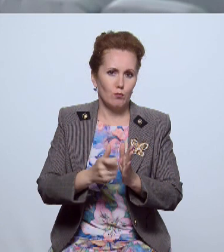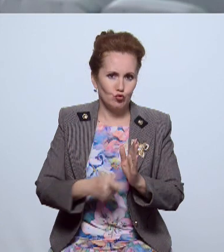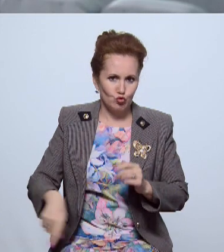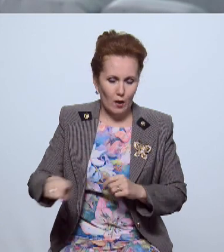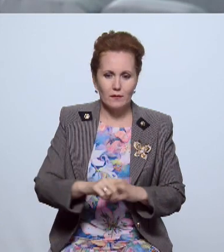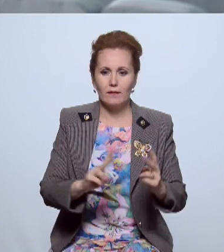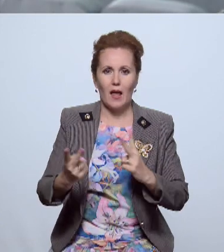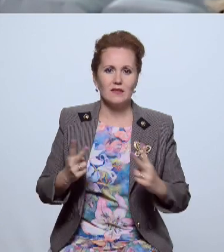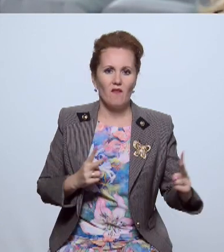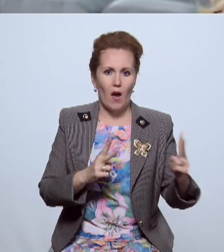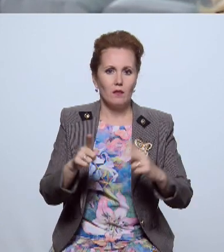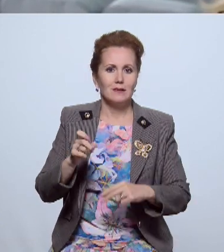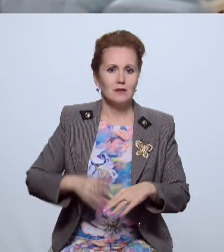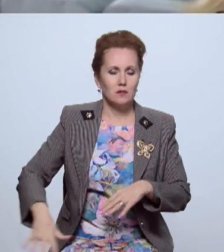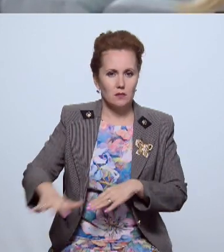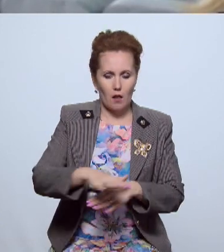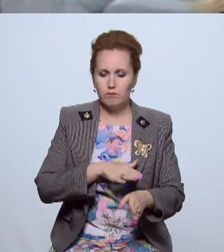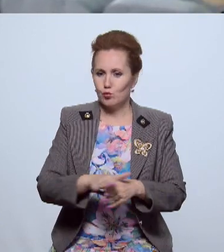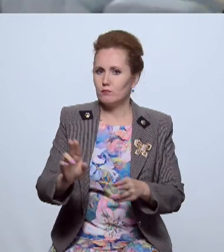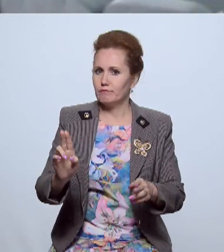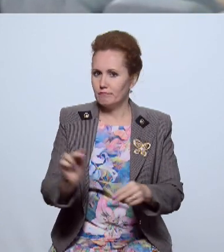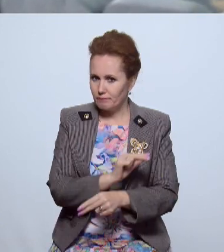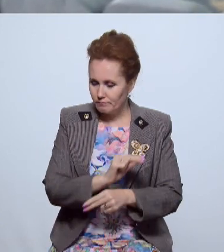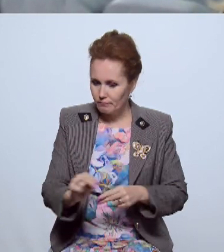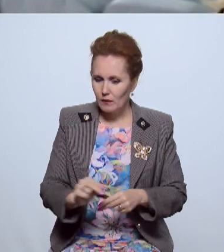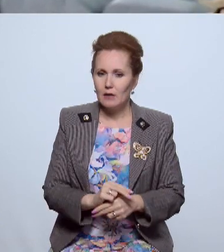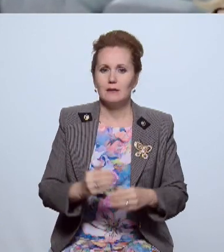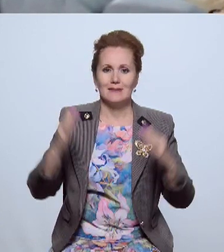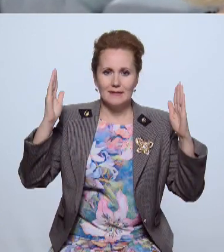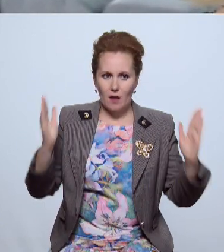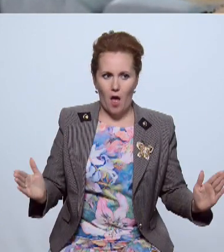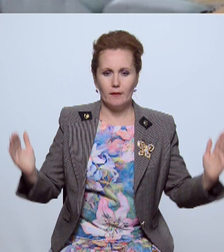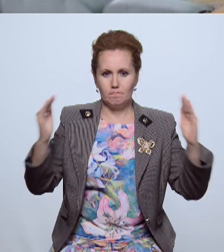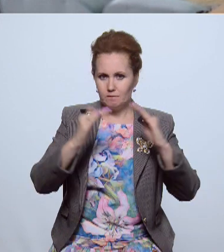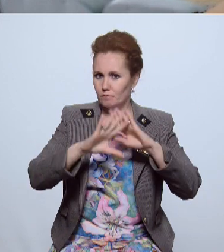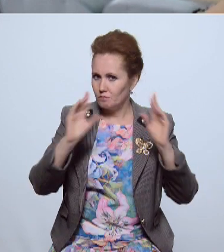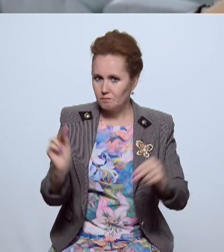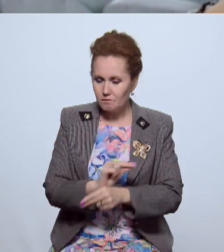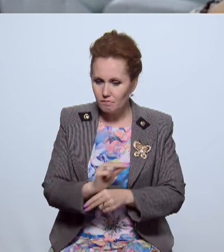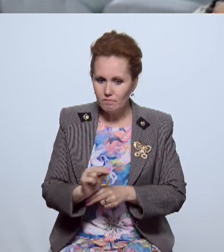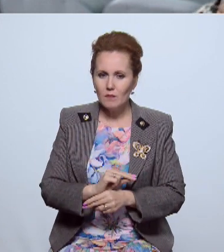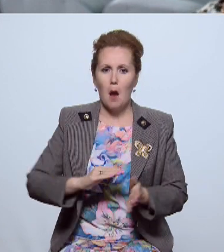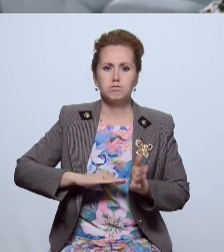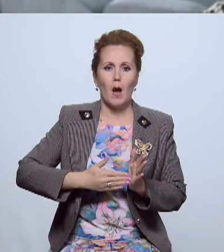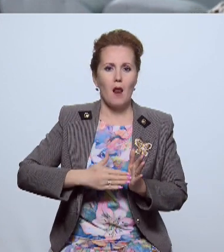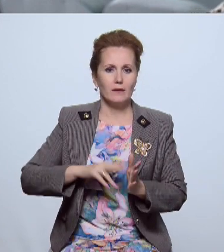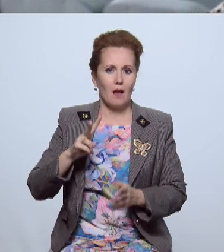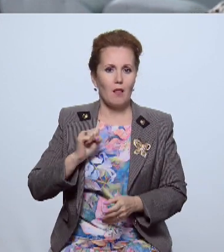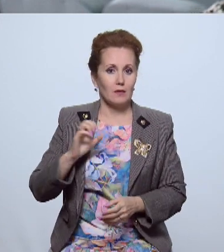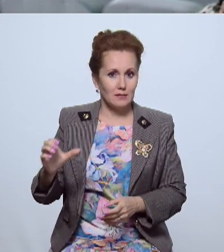нас танцевальный зал отремонтирован полностью тоже, и стены, и все. Значит, балетный класс у